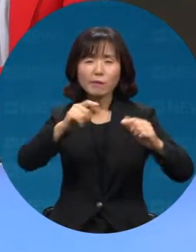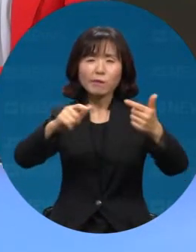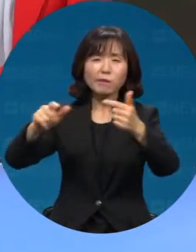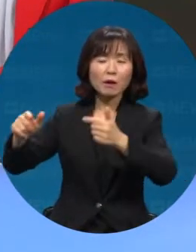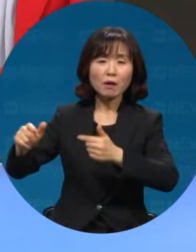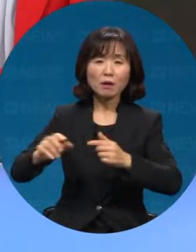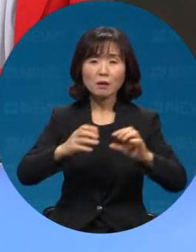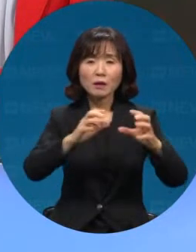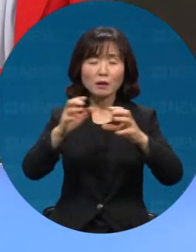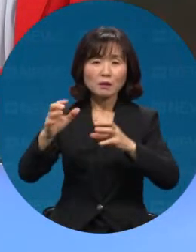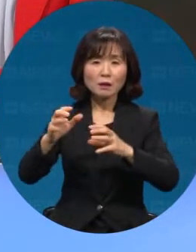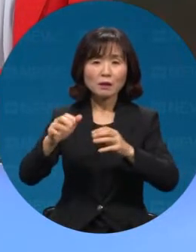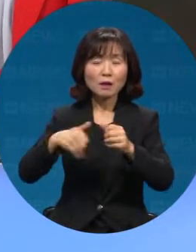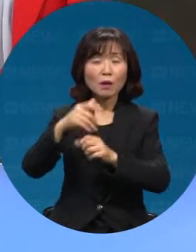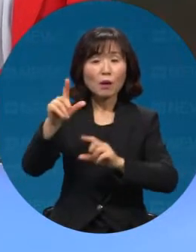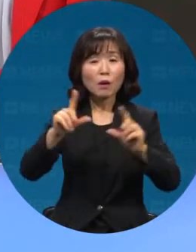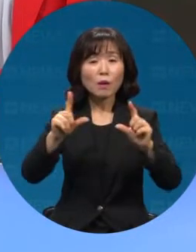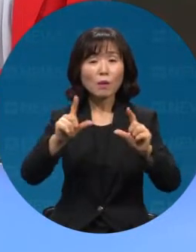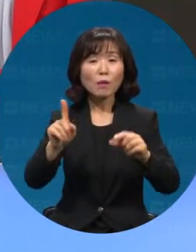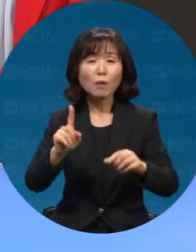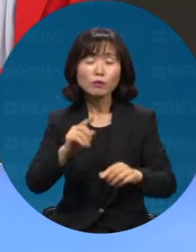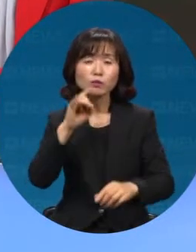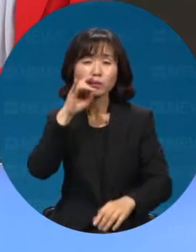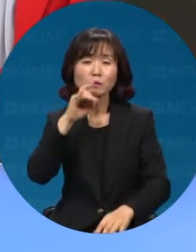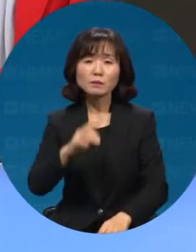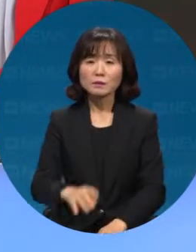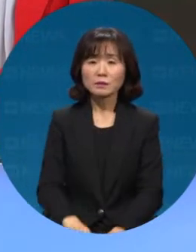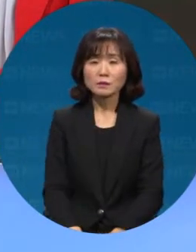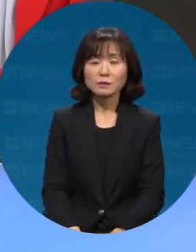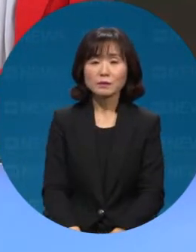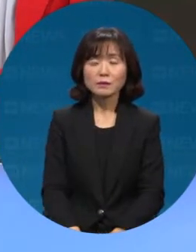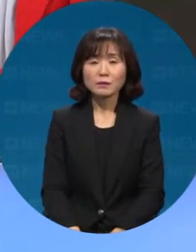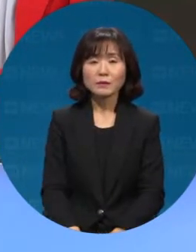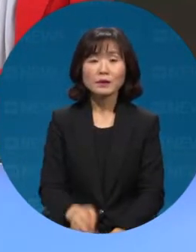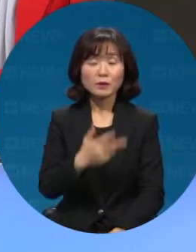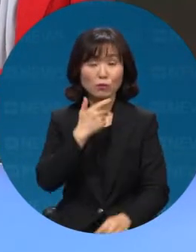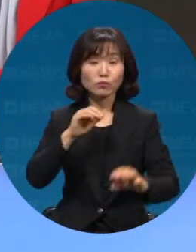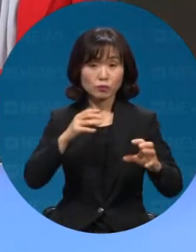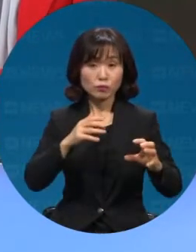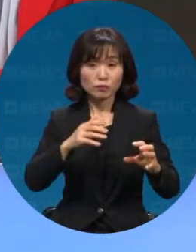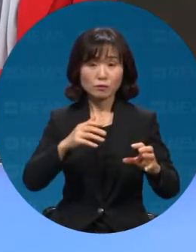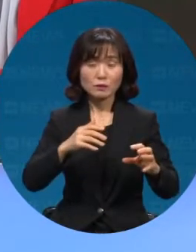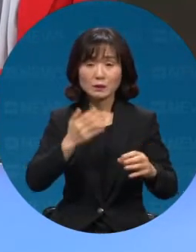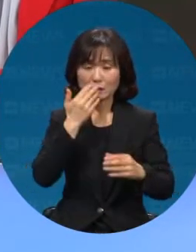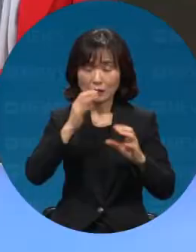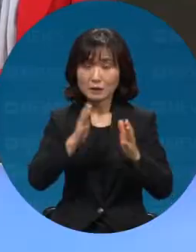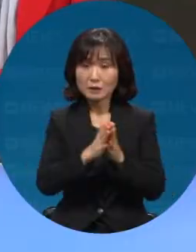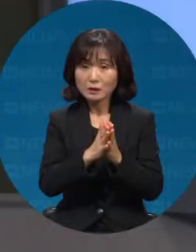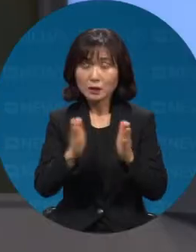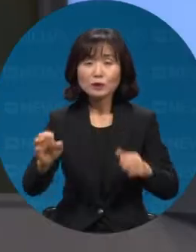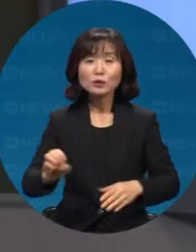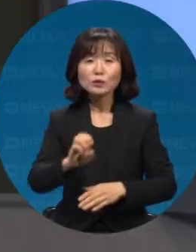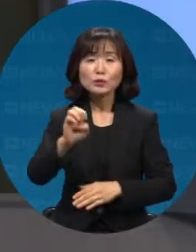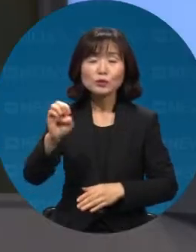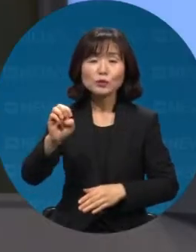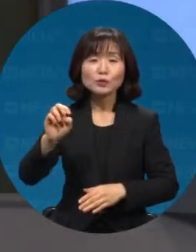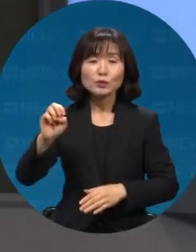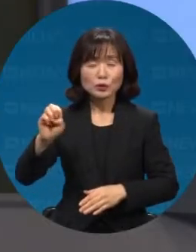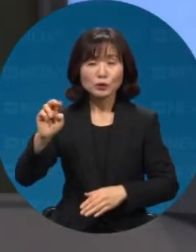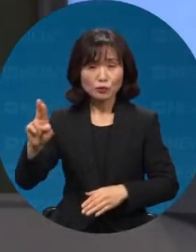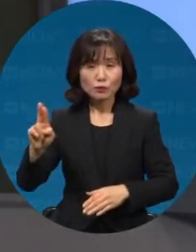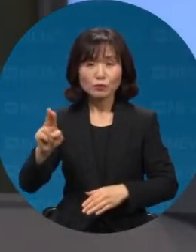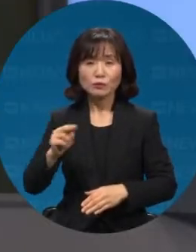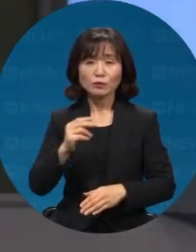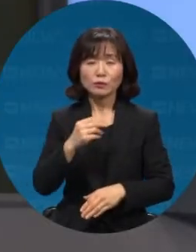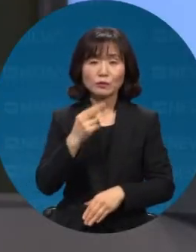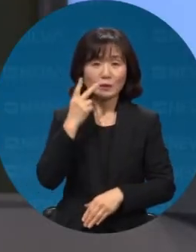받아진 관련된 조처가 어떻게 돌아가고 있는지 궁금한데요 4 현재까지 4 영국과 이스라엘의 시작으로 유럽 8과 미국 또 이제